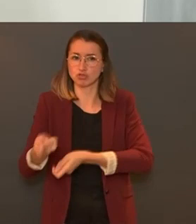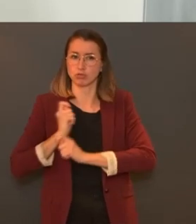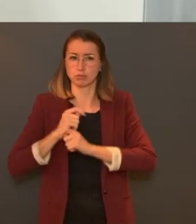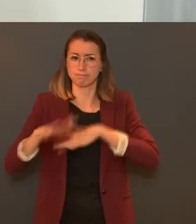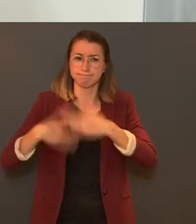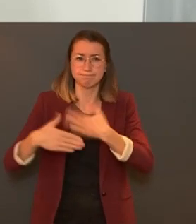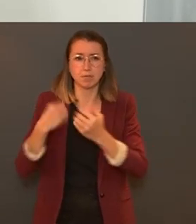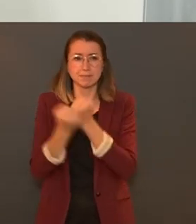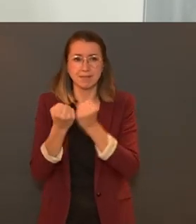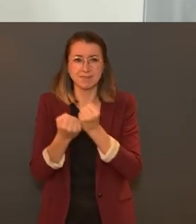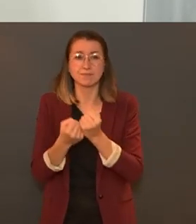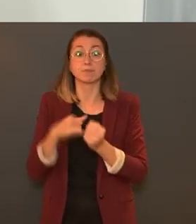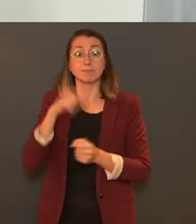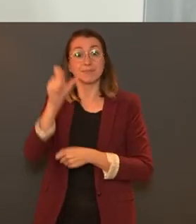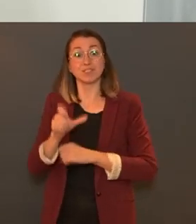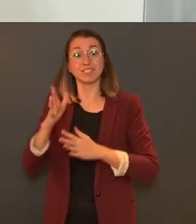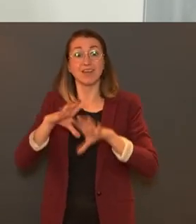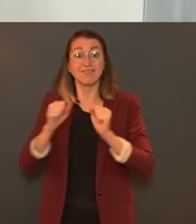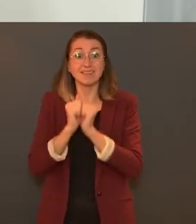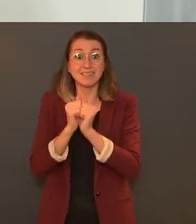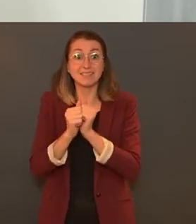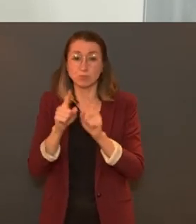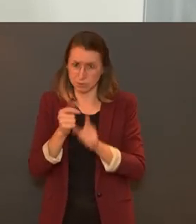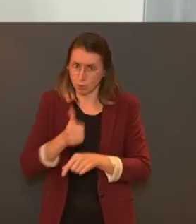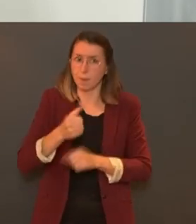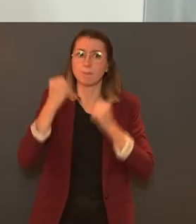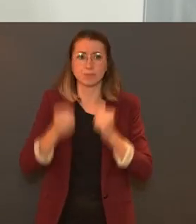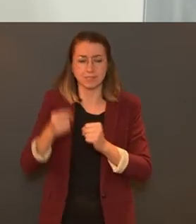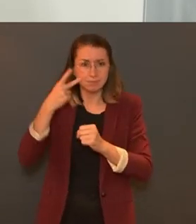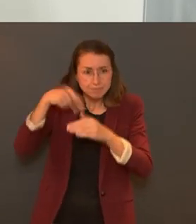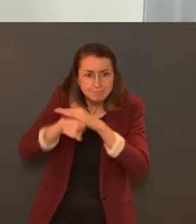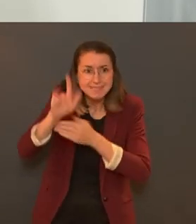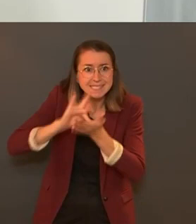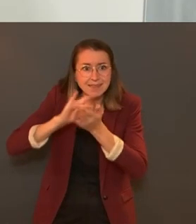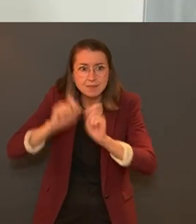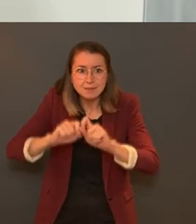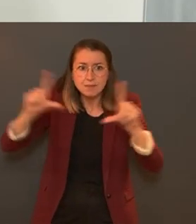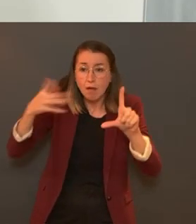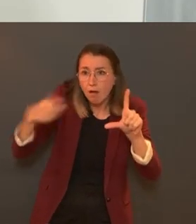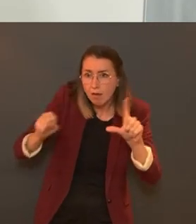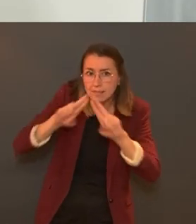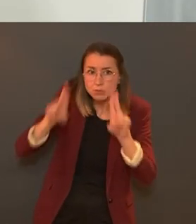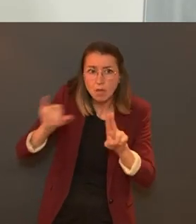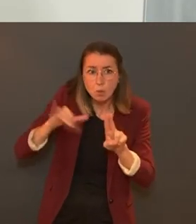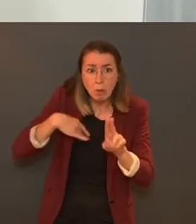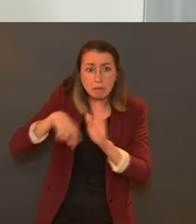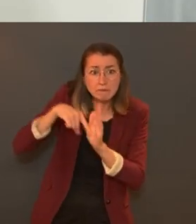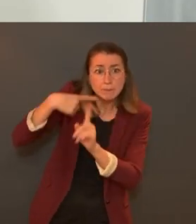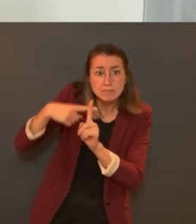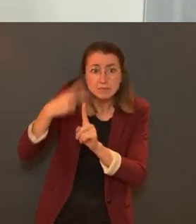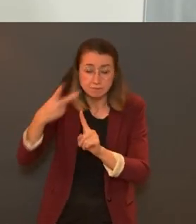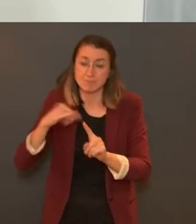effectués sur Internet, notamment via le système COSO ou masanté.be. Ce sont des systèmes qui existent déjà, mais qui ne sont pas